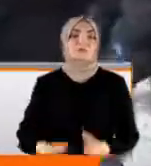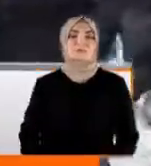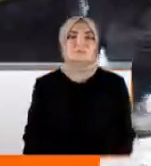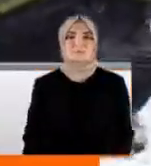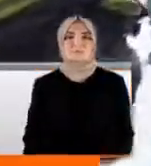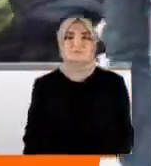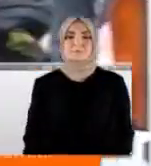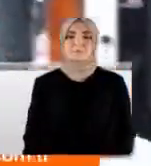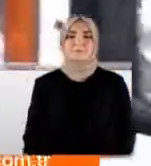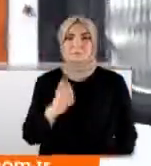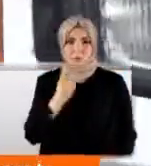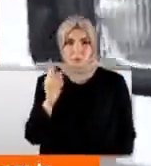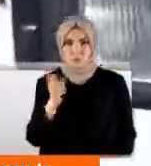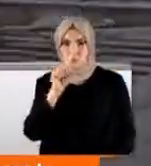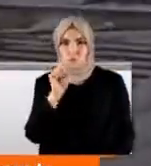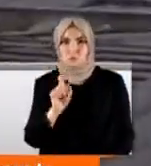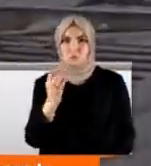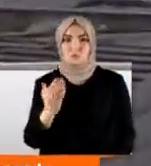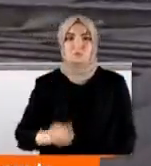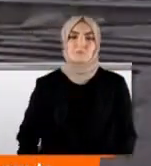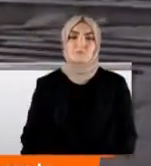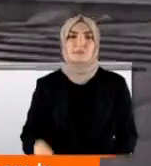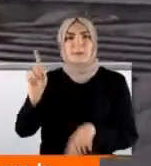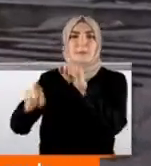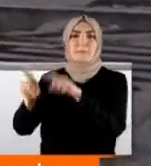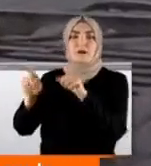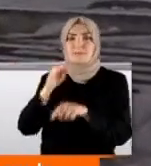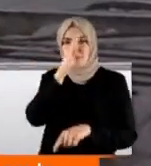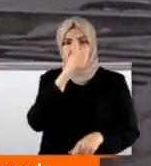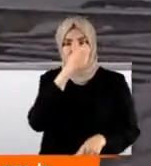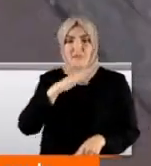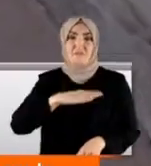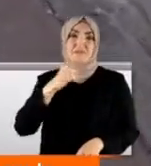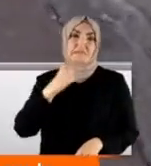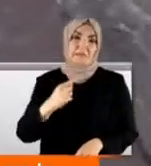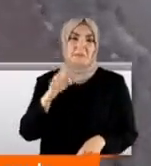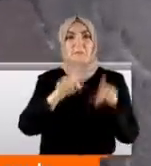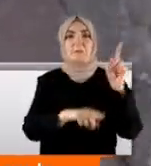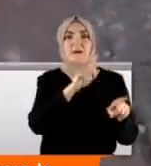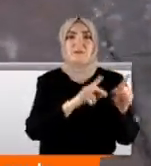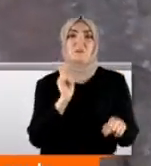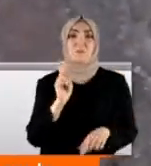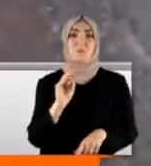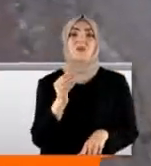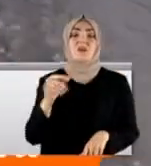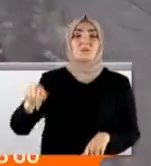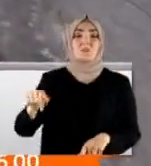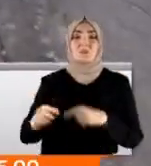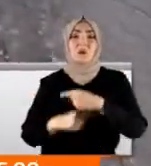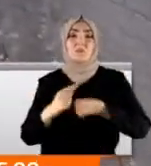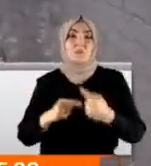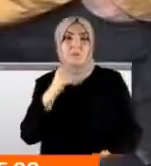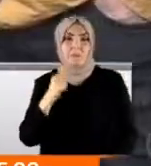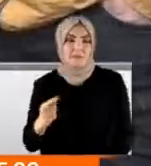Bir şeye rastladınız mı? Herhangi bir görüntü yok şu an. Kimi fare var dedi, kimi yavrusunu arıyor. Herkes bu köpek nereye bakıyor sorusunun